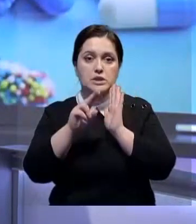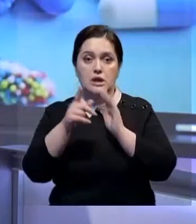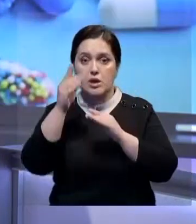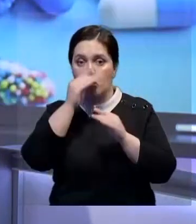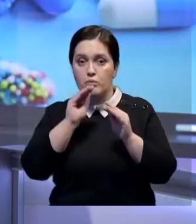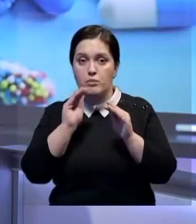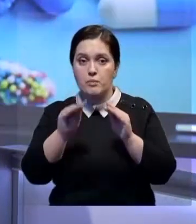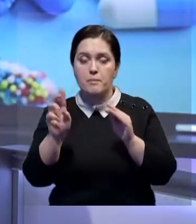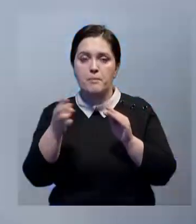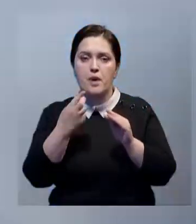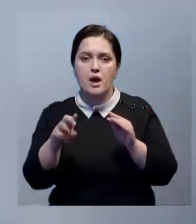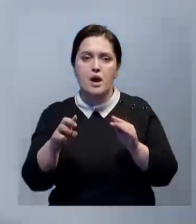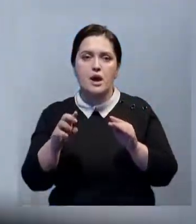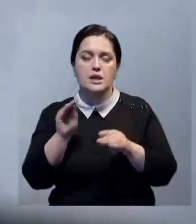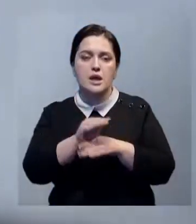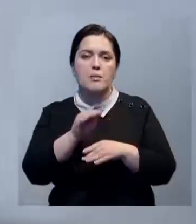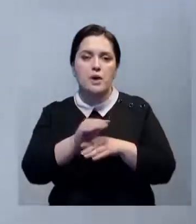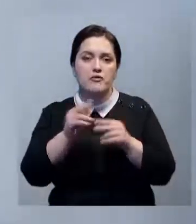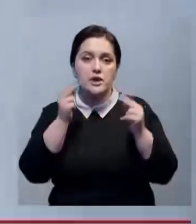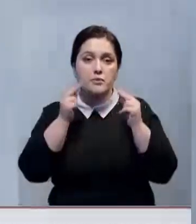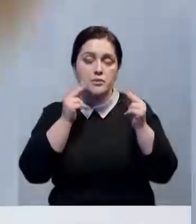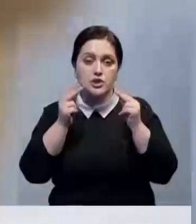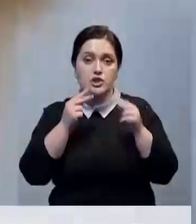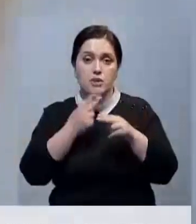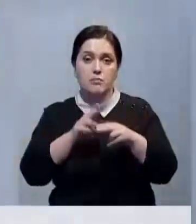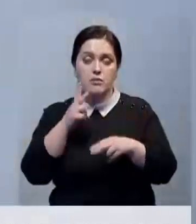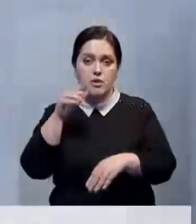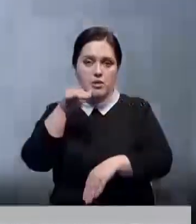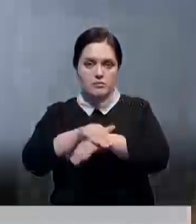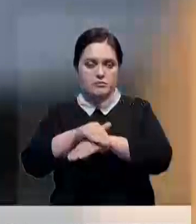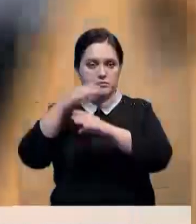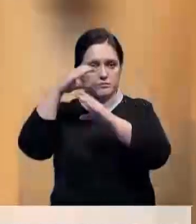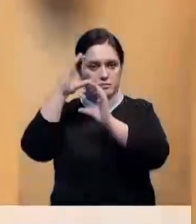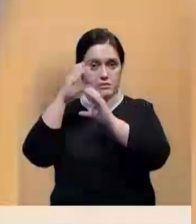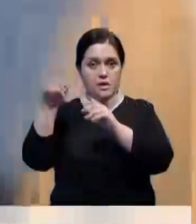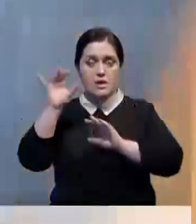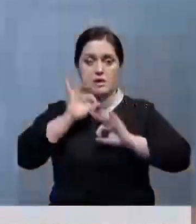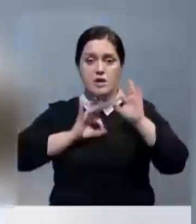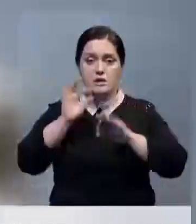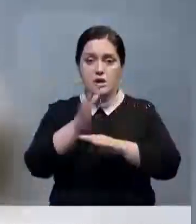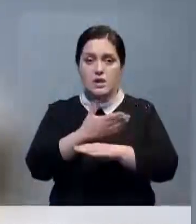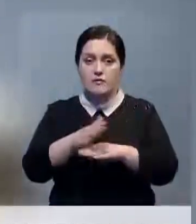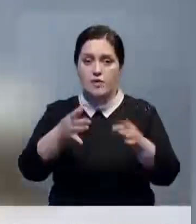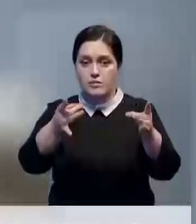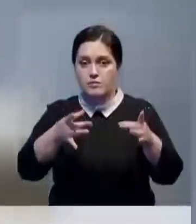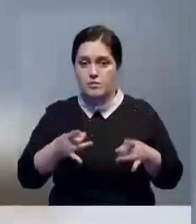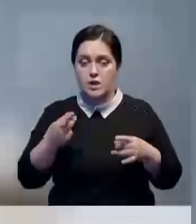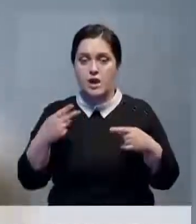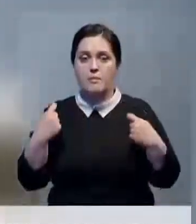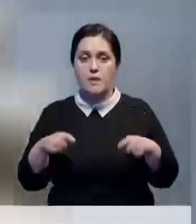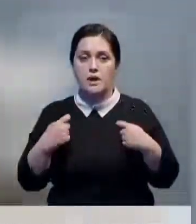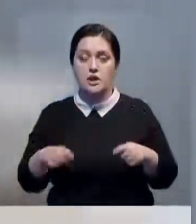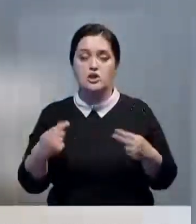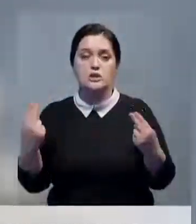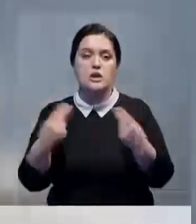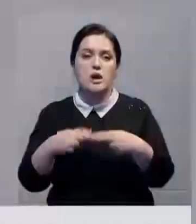видом биологически активной добавки к пище. Но экспертиза установила, что это партия лекарств, распасованная и упакованная для розничной